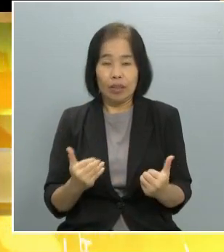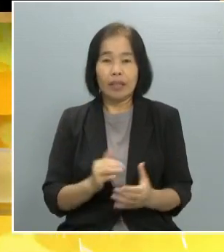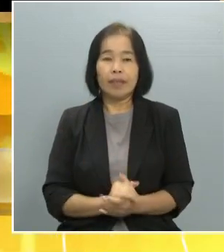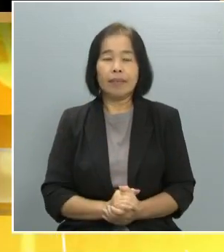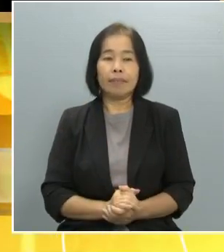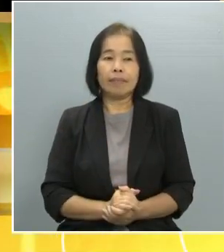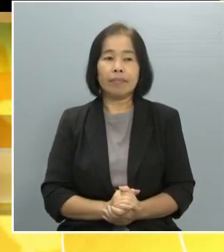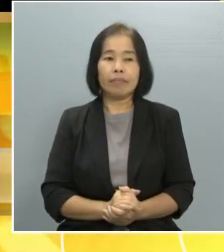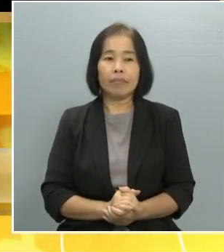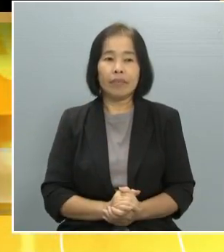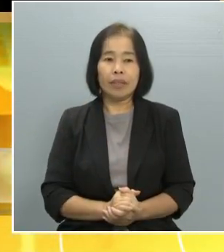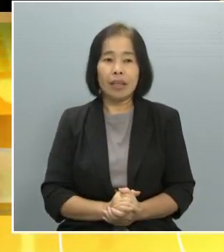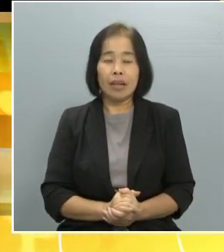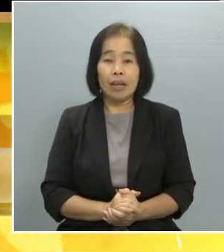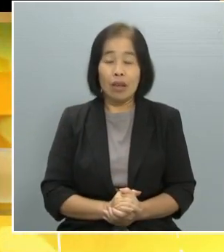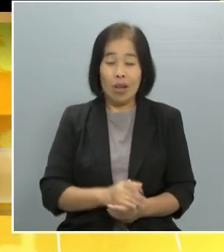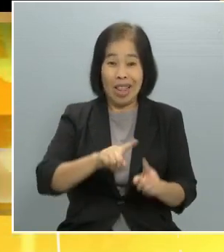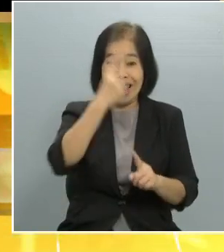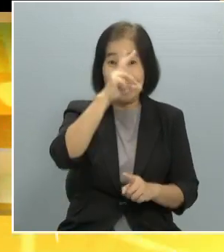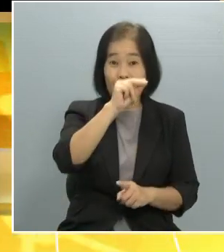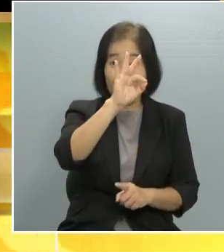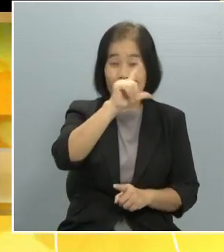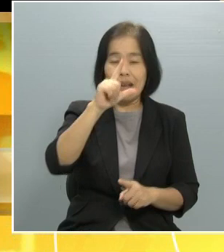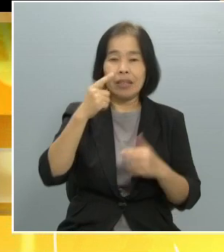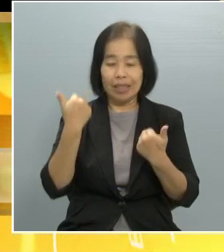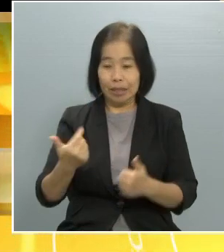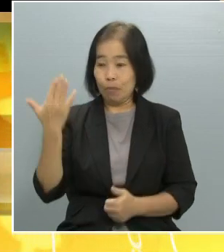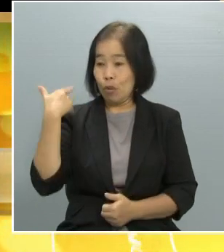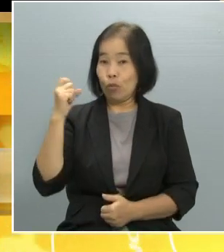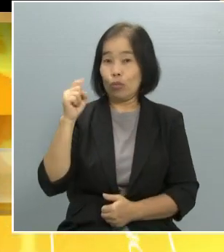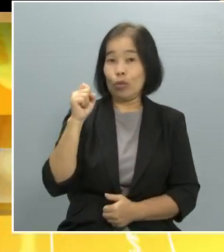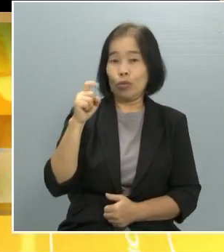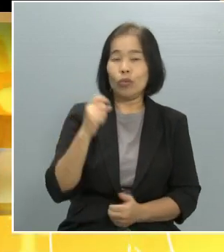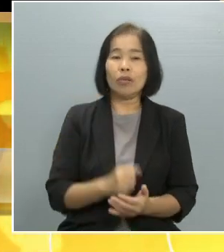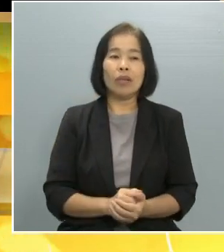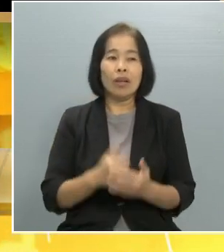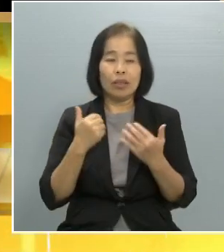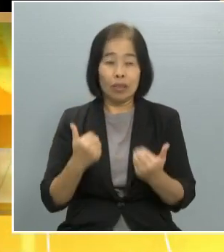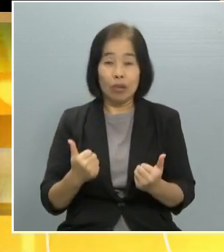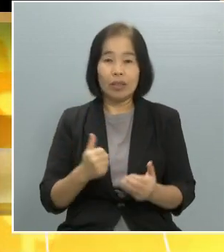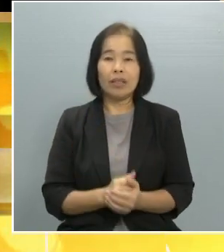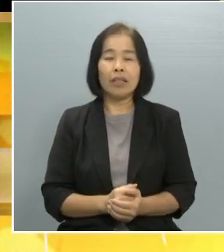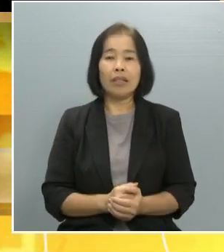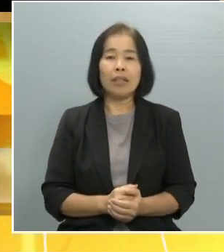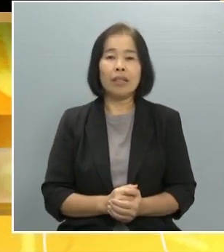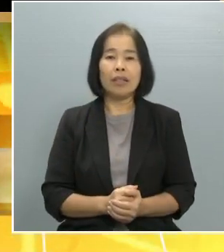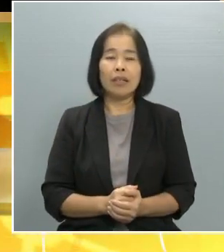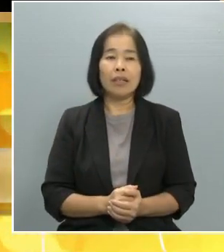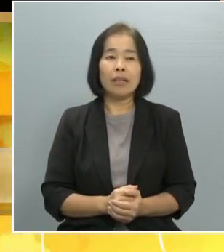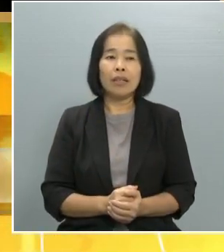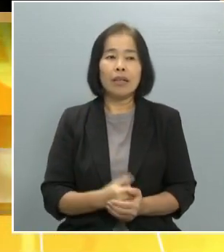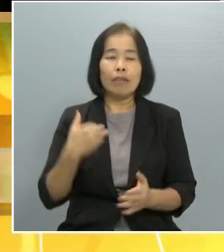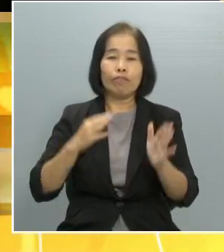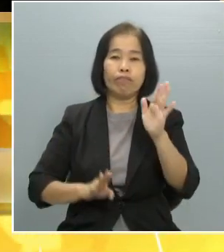วันแรก 39 ม. เมื่วานนวัสุขอกวันหนึง น่ะขณะนี้ที่หยดประกาศไทยานสู่